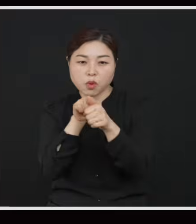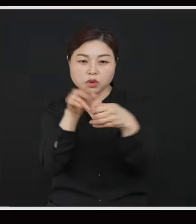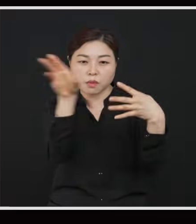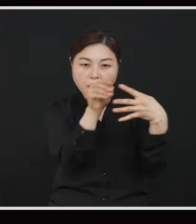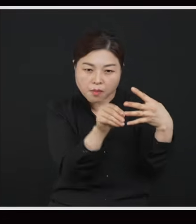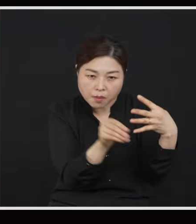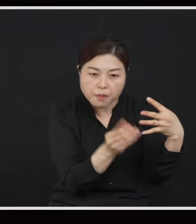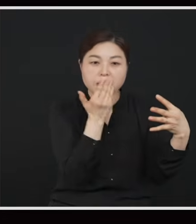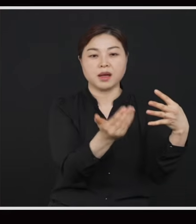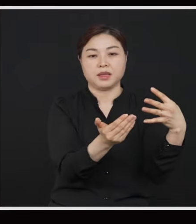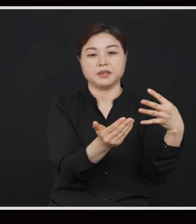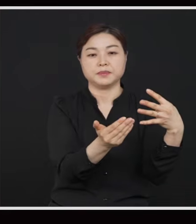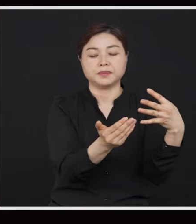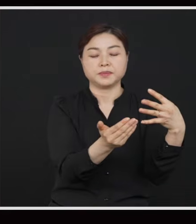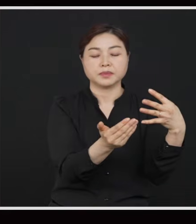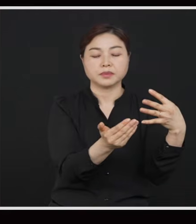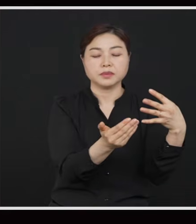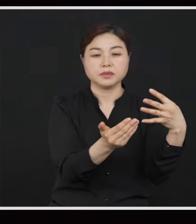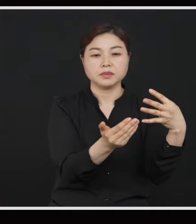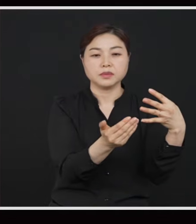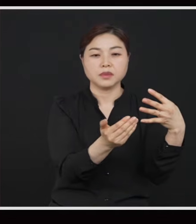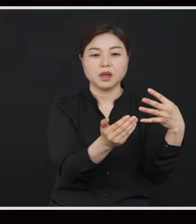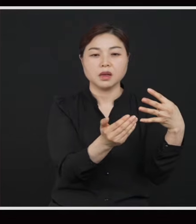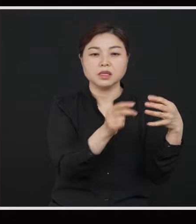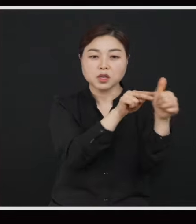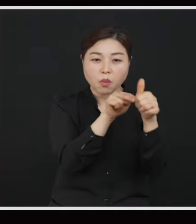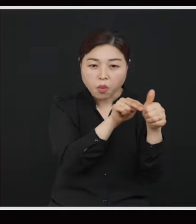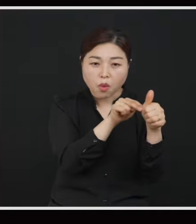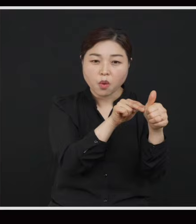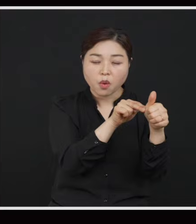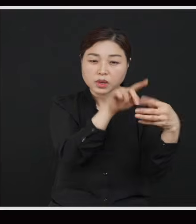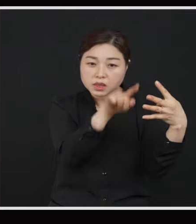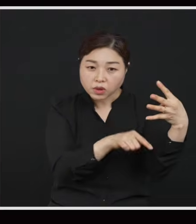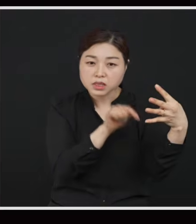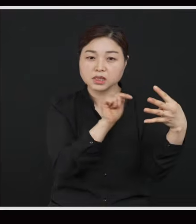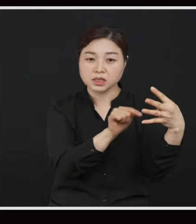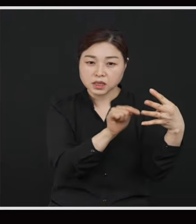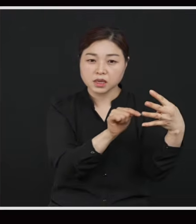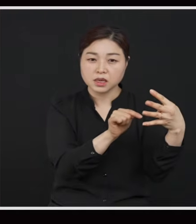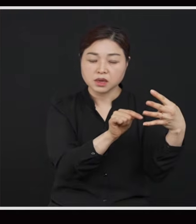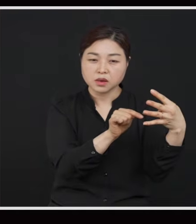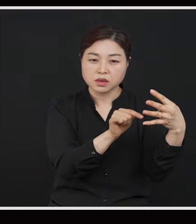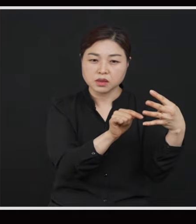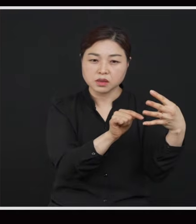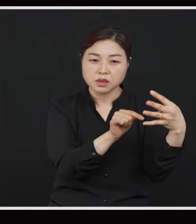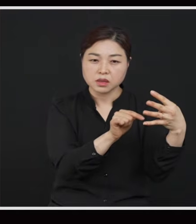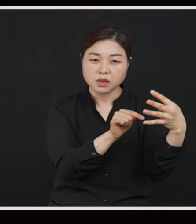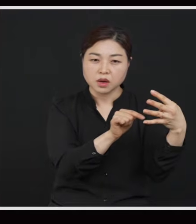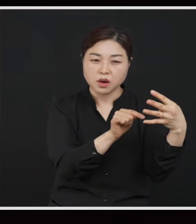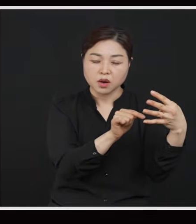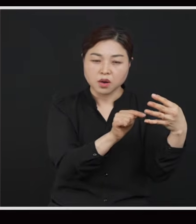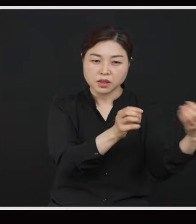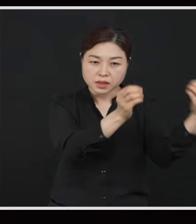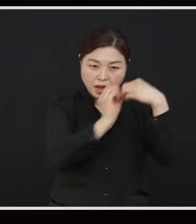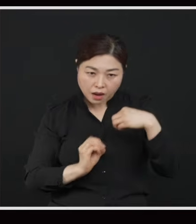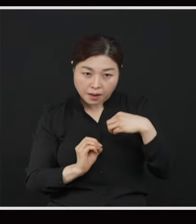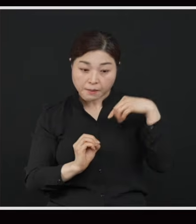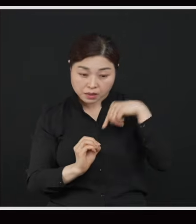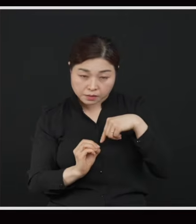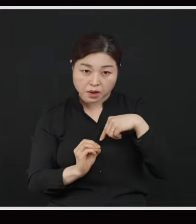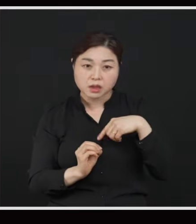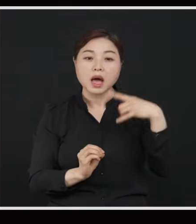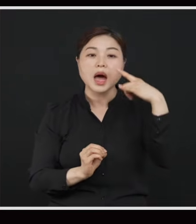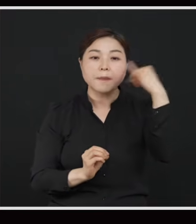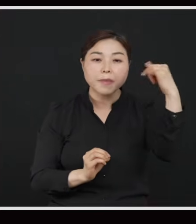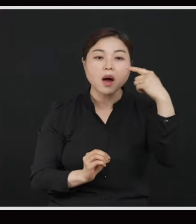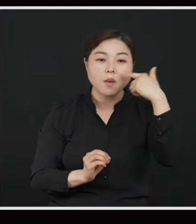거예요. 그래서 여기에 있는 정보가 특정하면은 그거를 물려받으면은 엄마나 아빠를 더 닮을 수